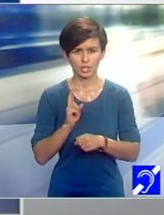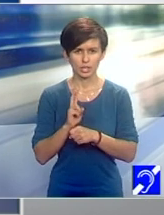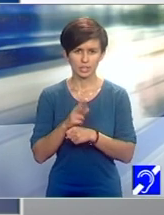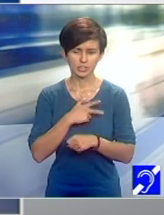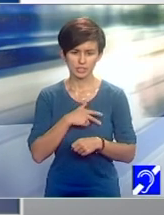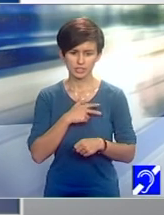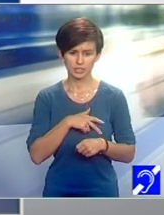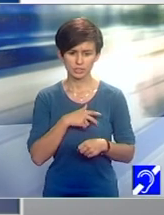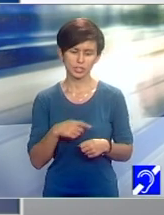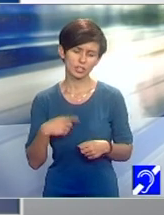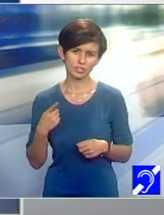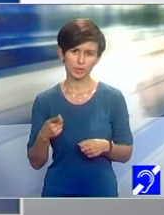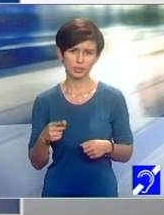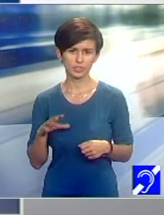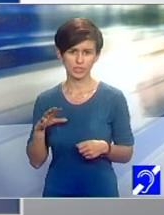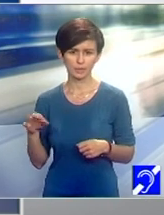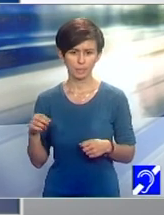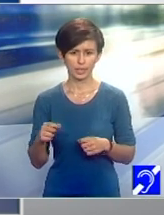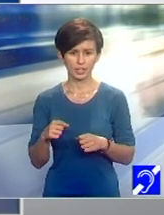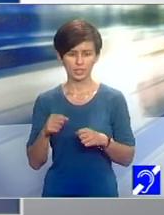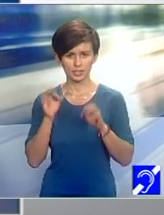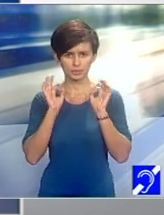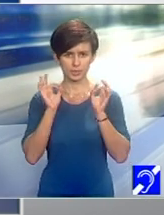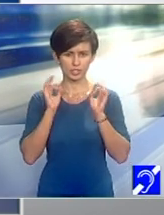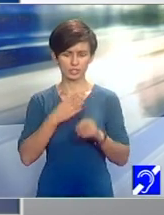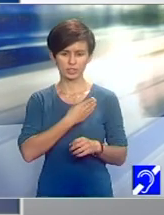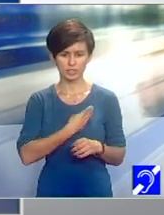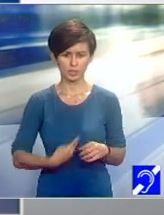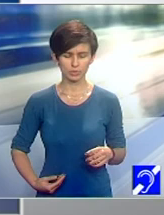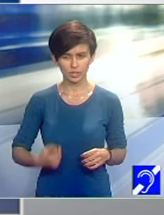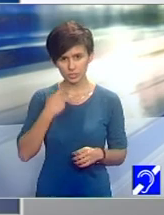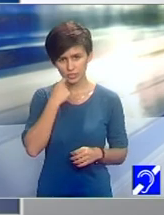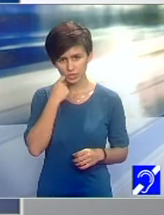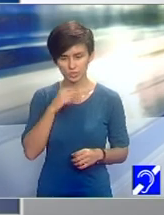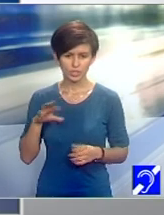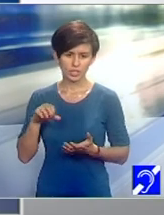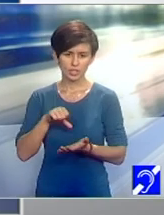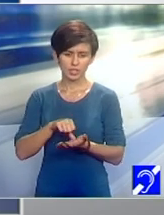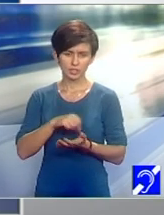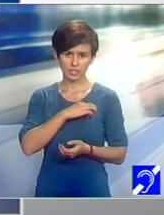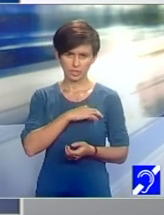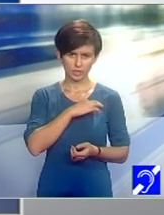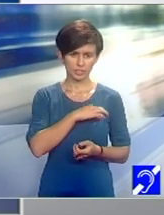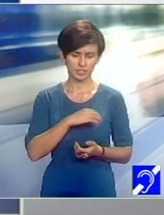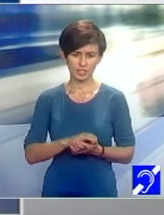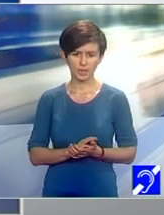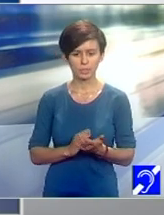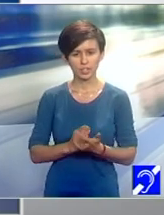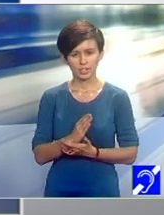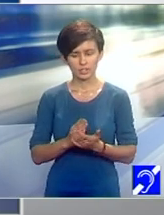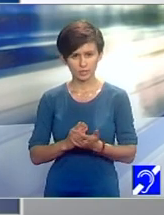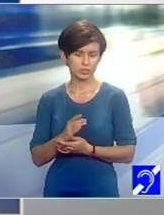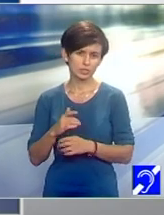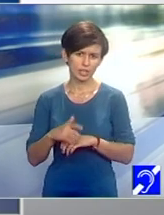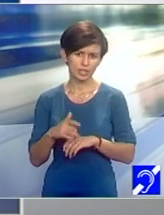socială și mai apoi și la alte specializări, la București, Cluj și în alte centre universitare. În continuare vom încerca